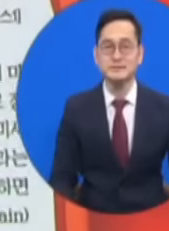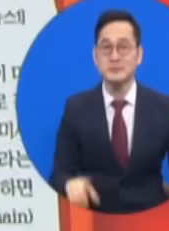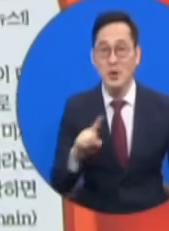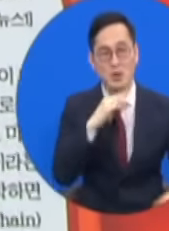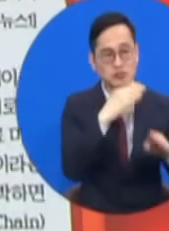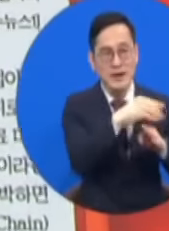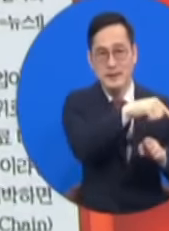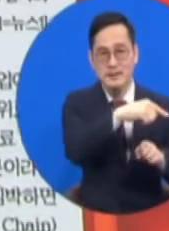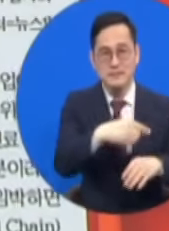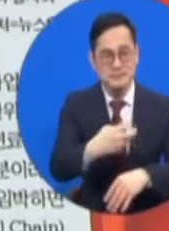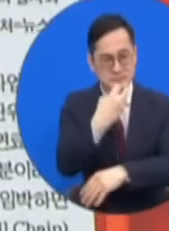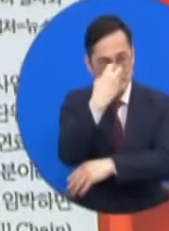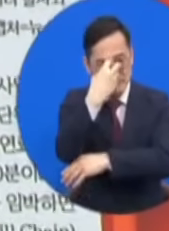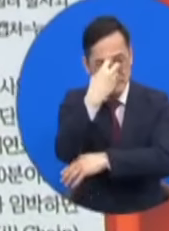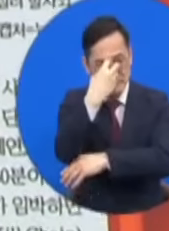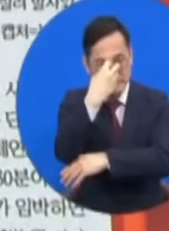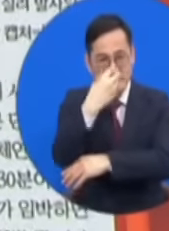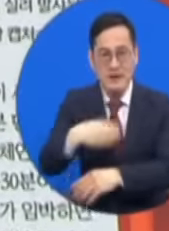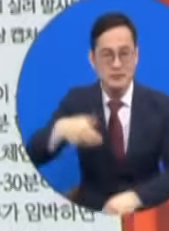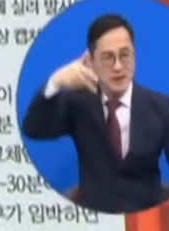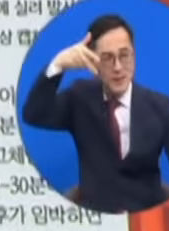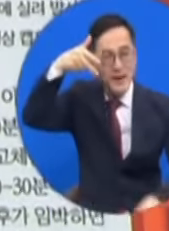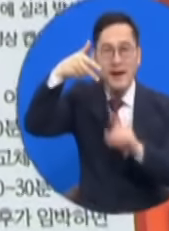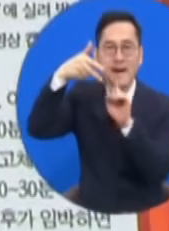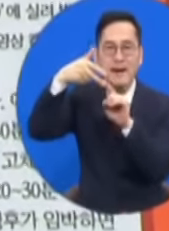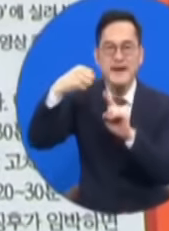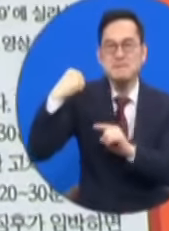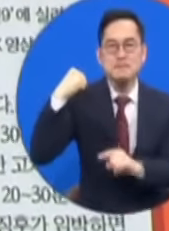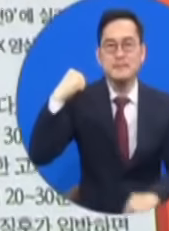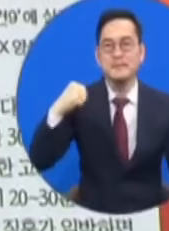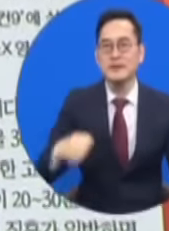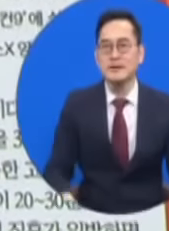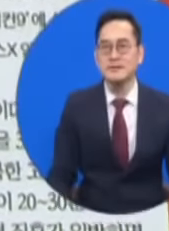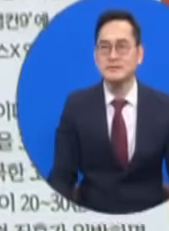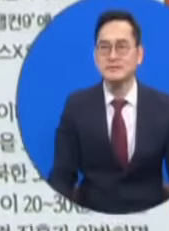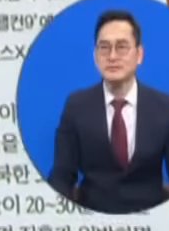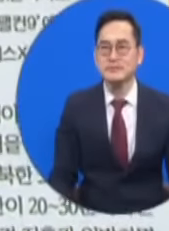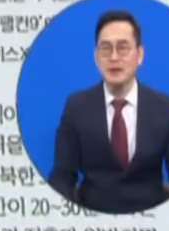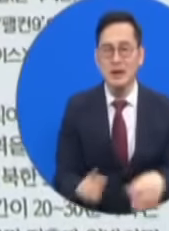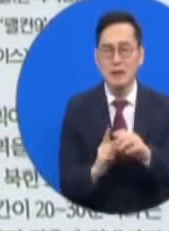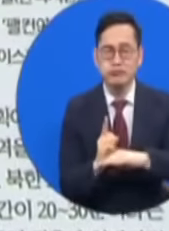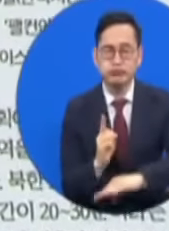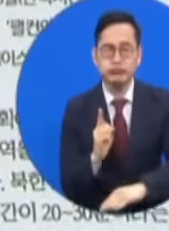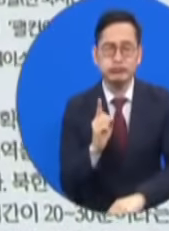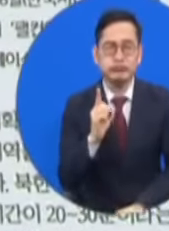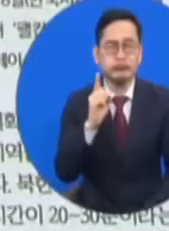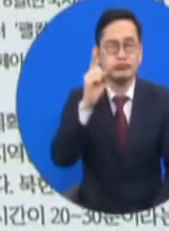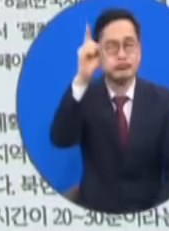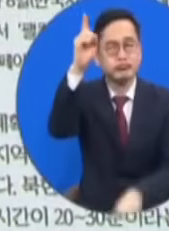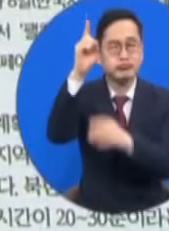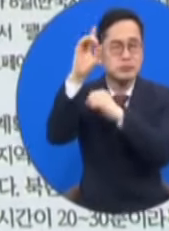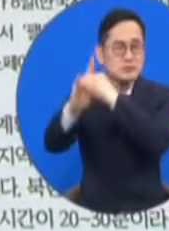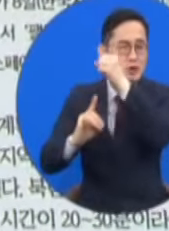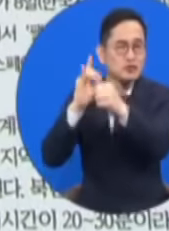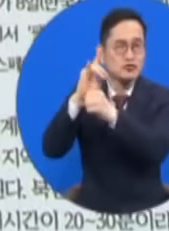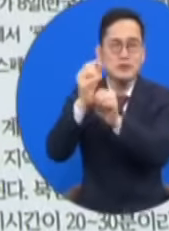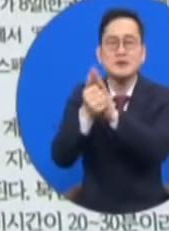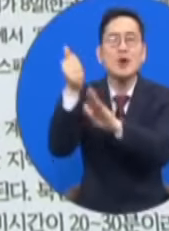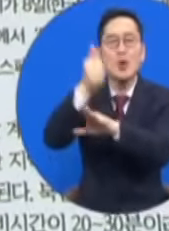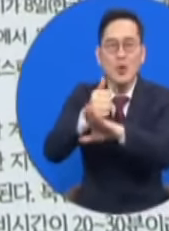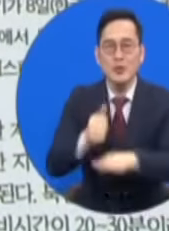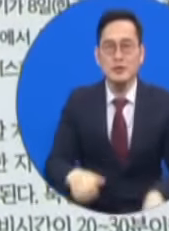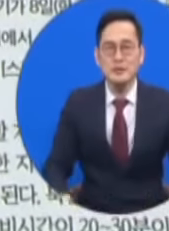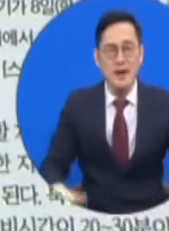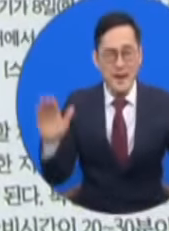북한을 감시할 전천후 눈 띄었다는 거예요. 군이 정찰 위성 2호기 발사에 성공했습니다. 악천후와 야간에도